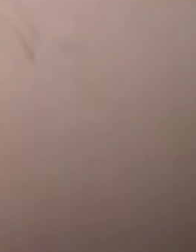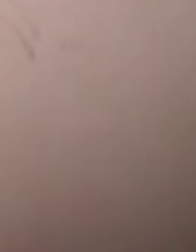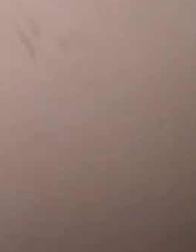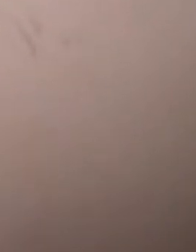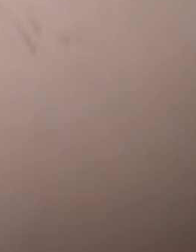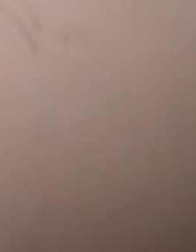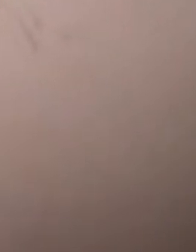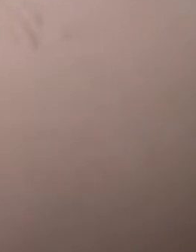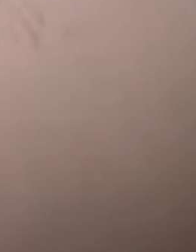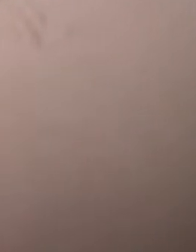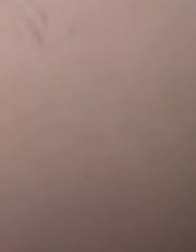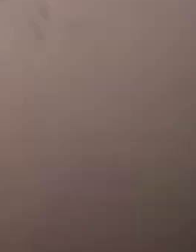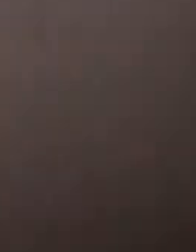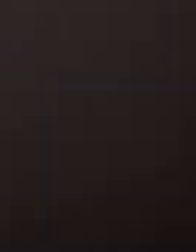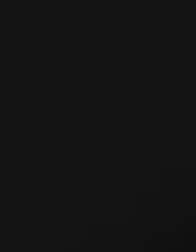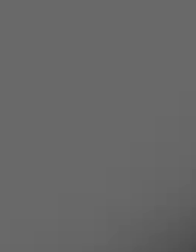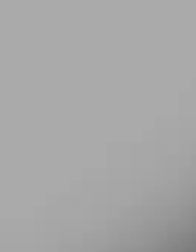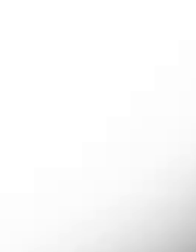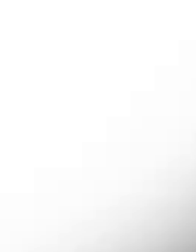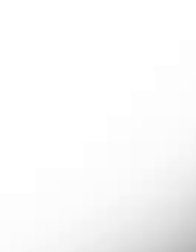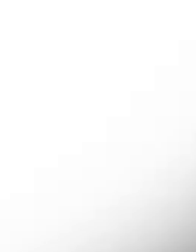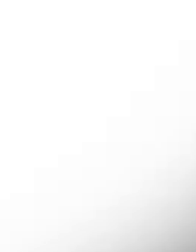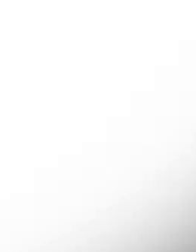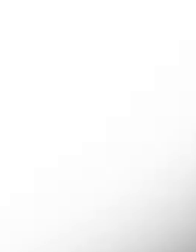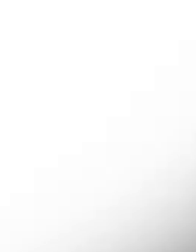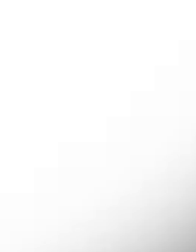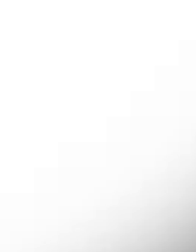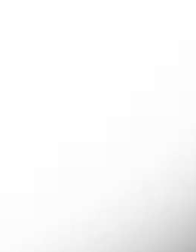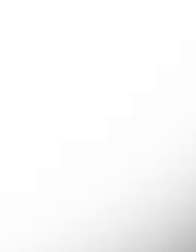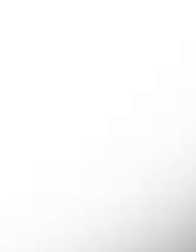ยเพราะเราคือ